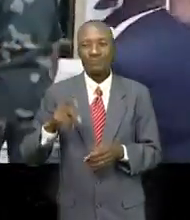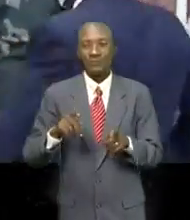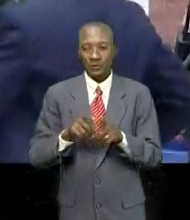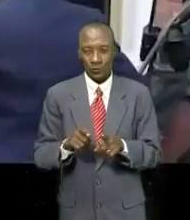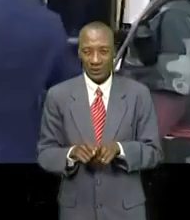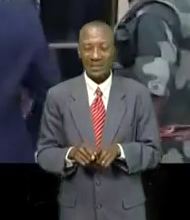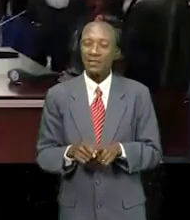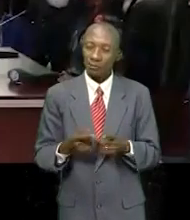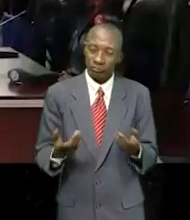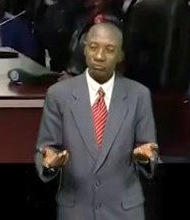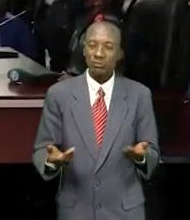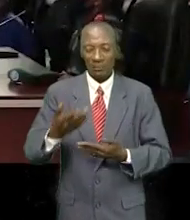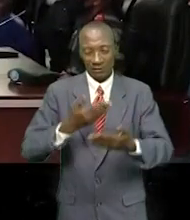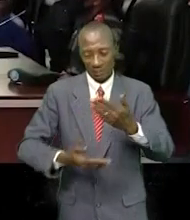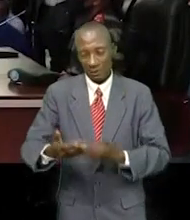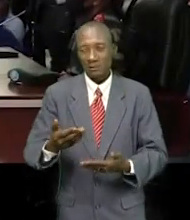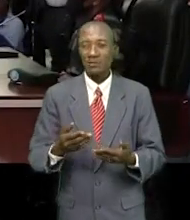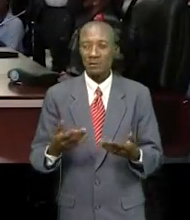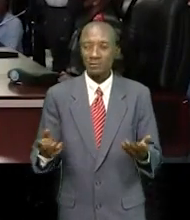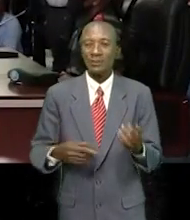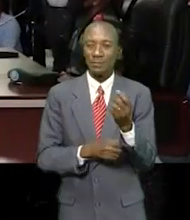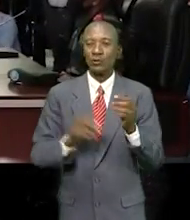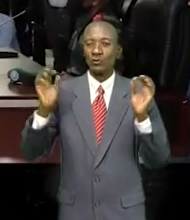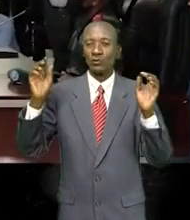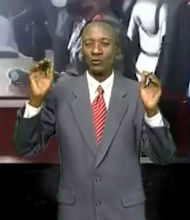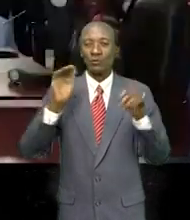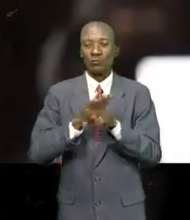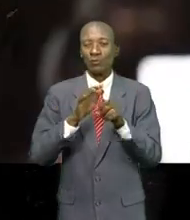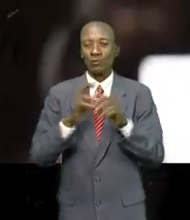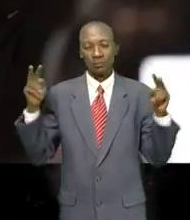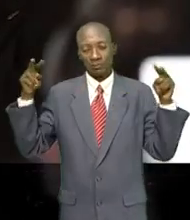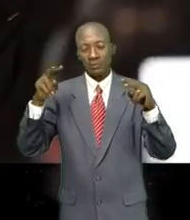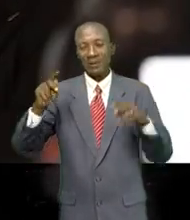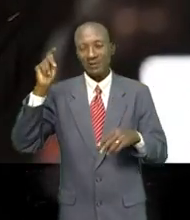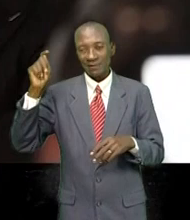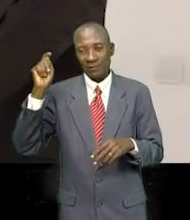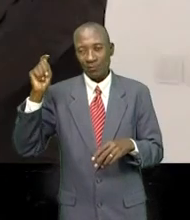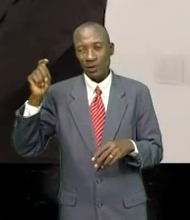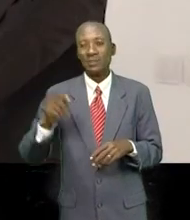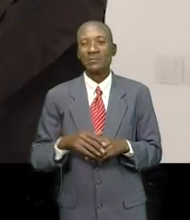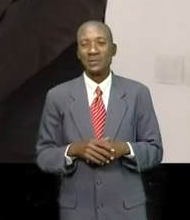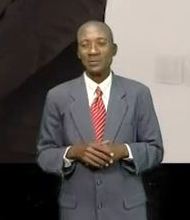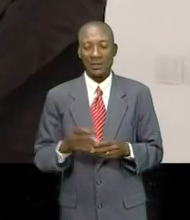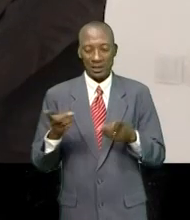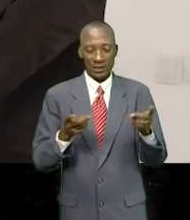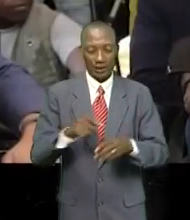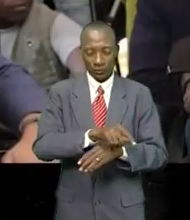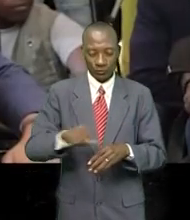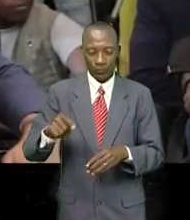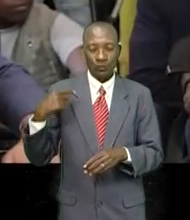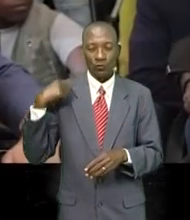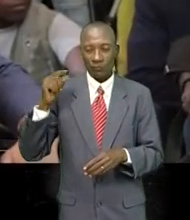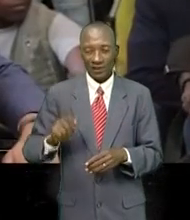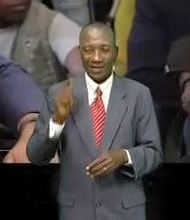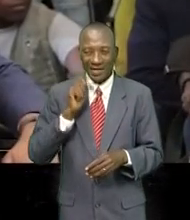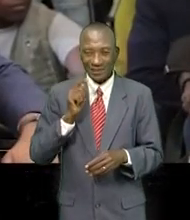importante cérémonie où les questions touchant les différents secteurs de la vie du Nord Kivu ont été évoquées. convoqué par le directeur de cabinet du gouverneur sortant.